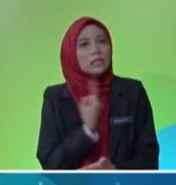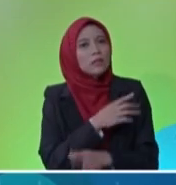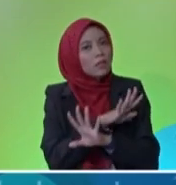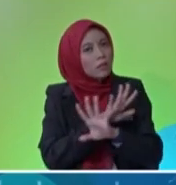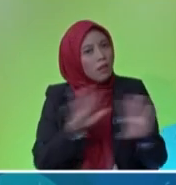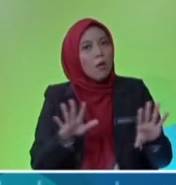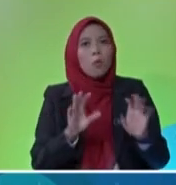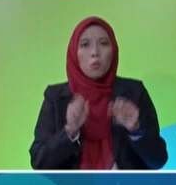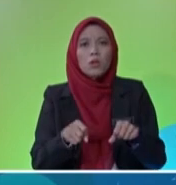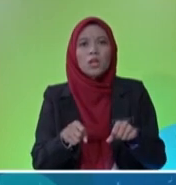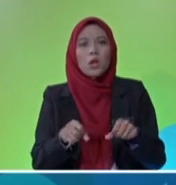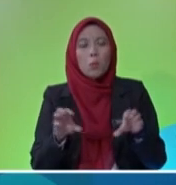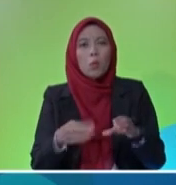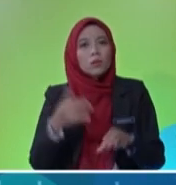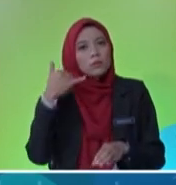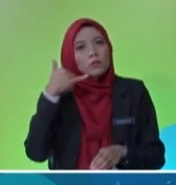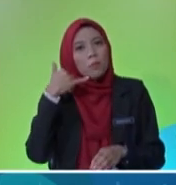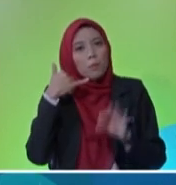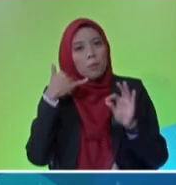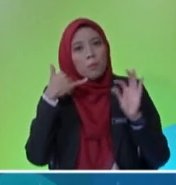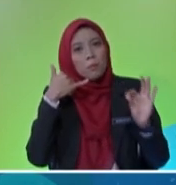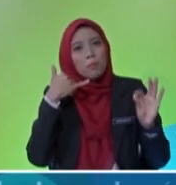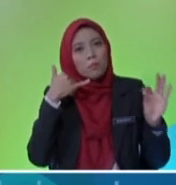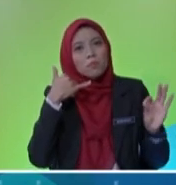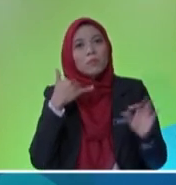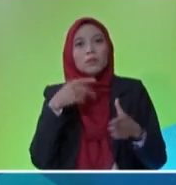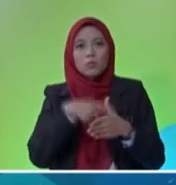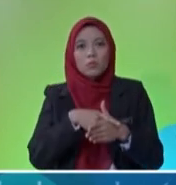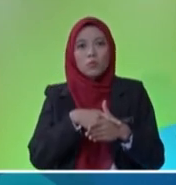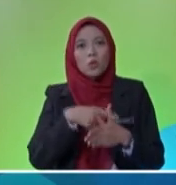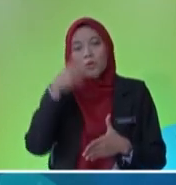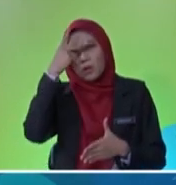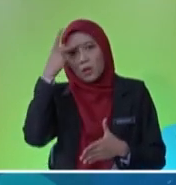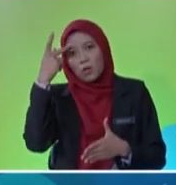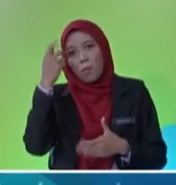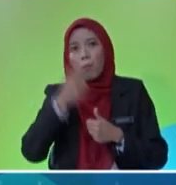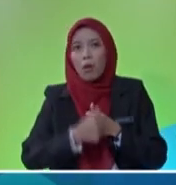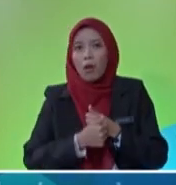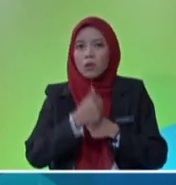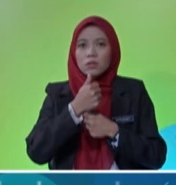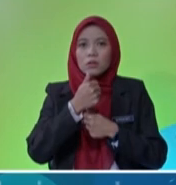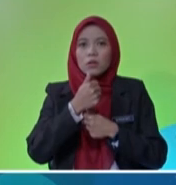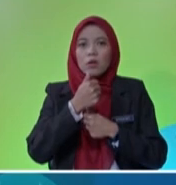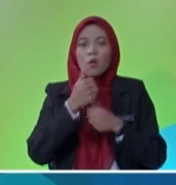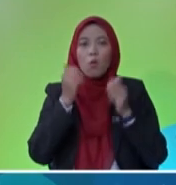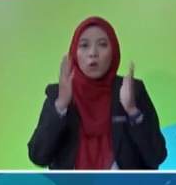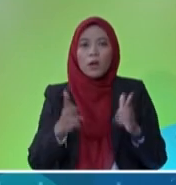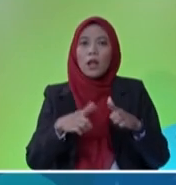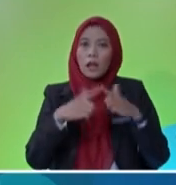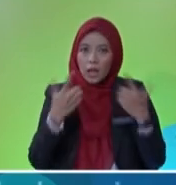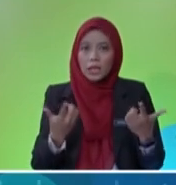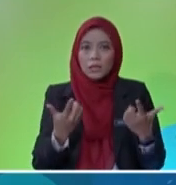tidak boleh membuat panggilan palsu main-mainnya senyap kerennya boleh membahayakan nyawa orang lain di samping itu juga